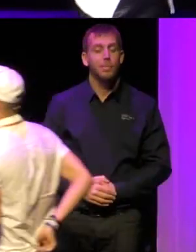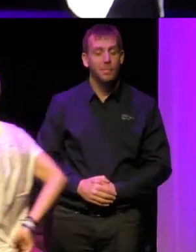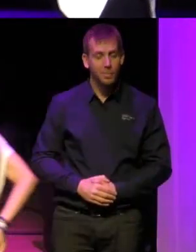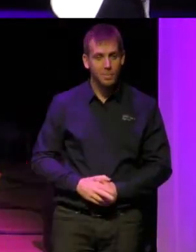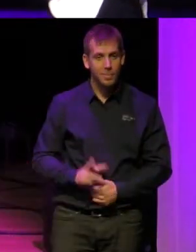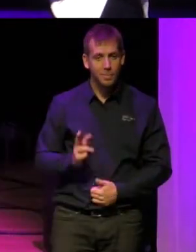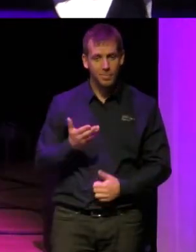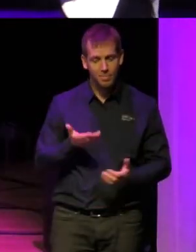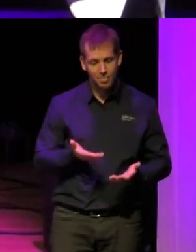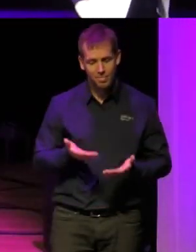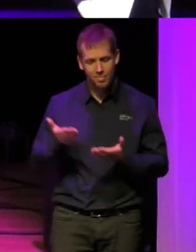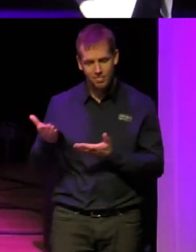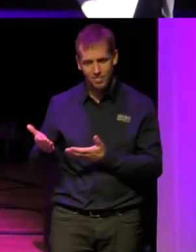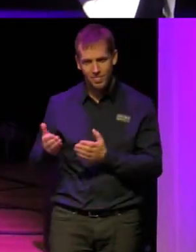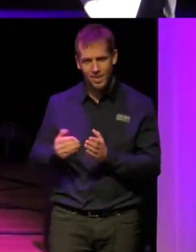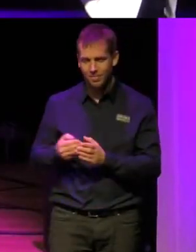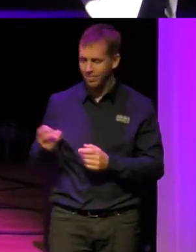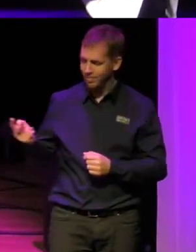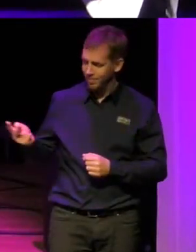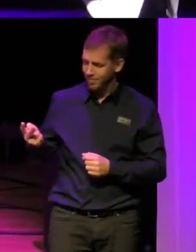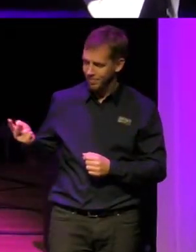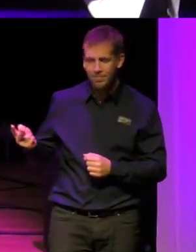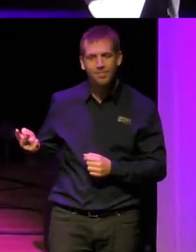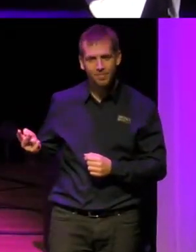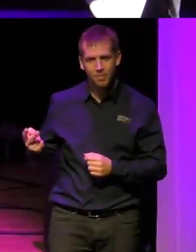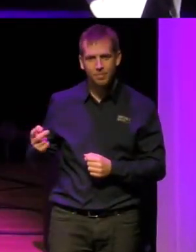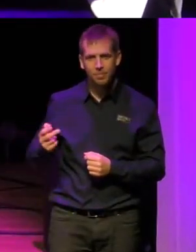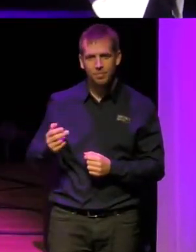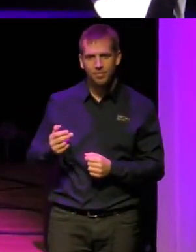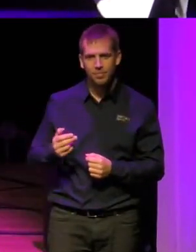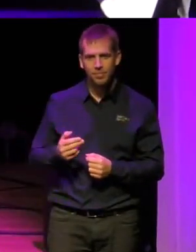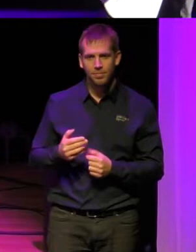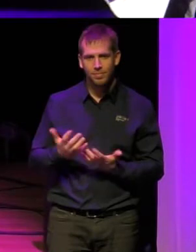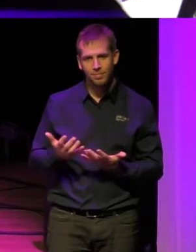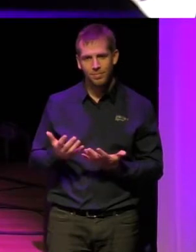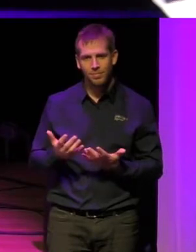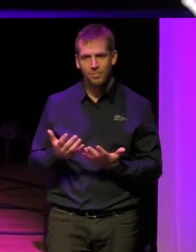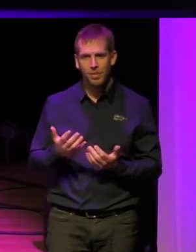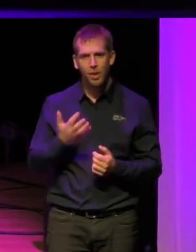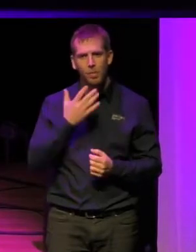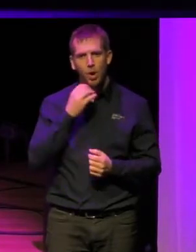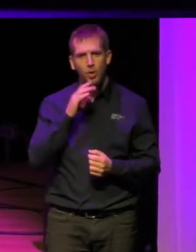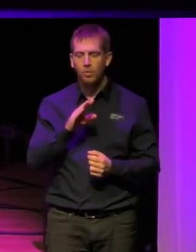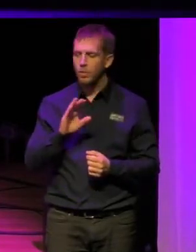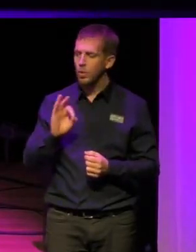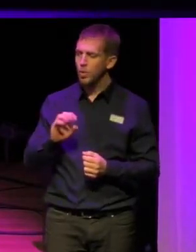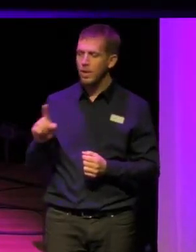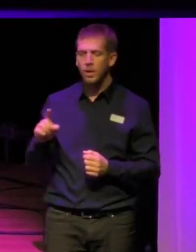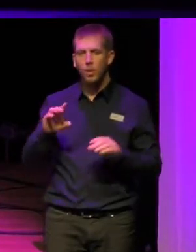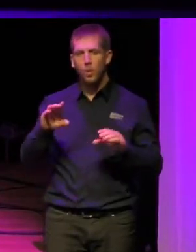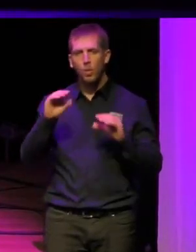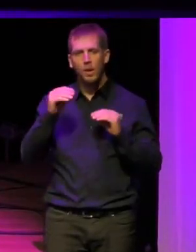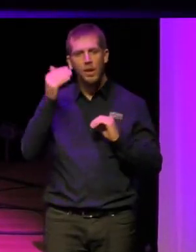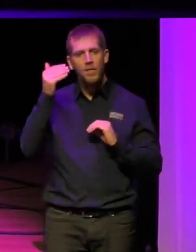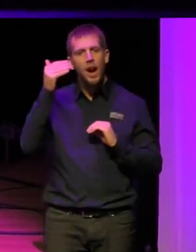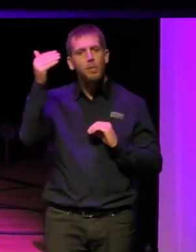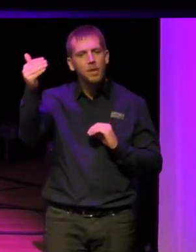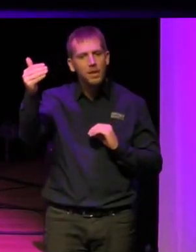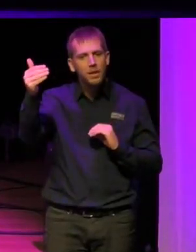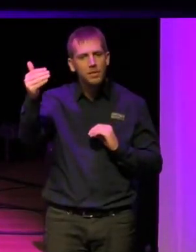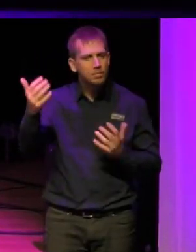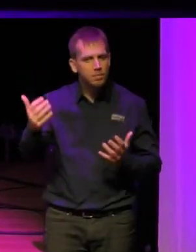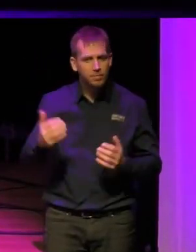Och med det så lämnar jag ordet över till er två för ytterligare framtidsspaningar. Välkomna. Tack så